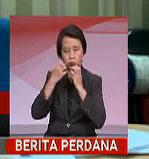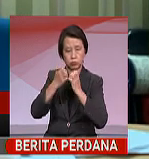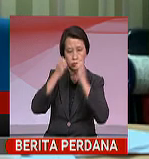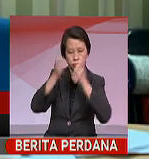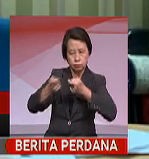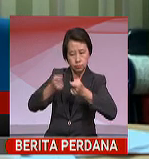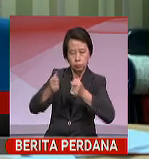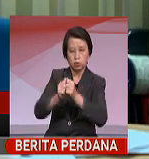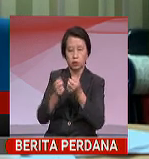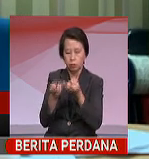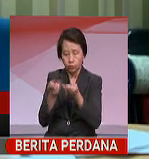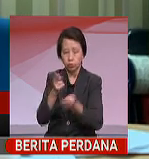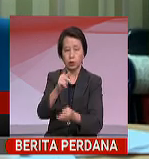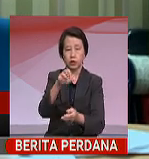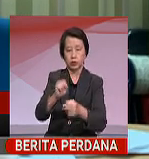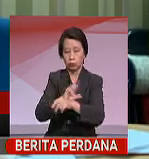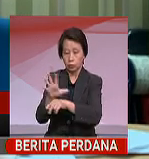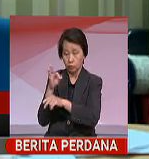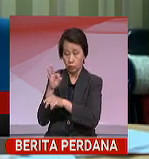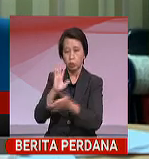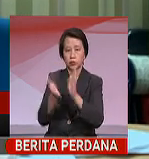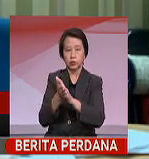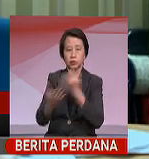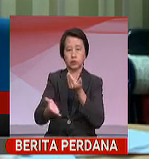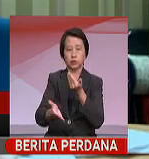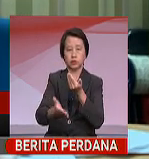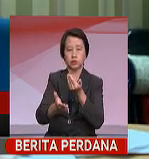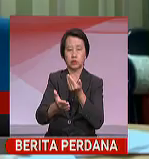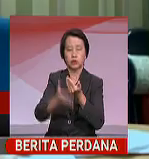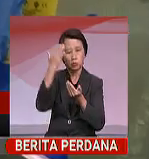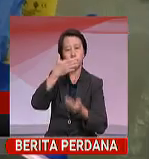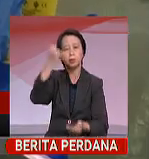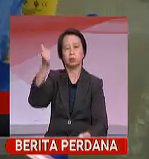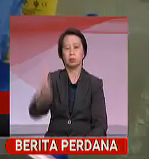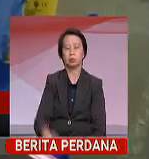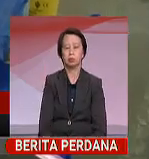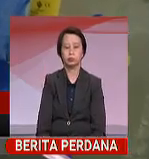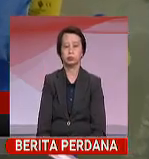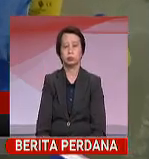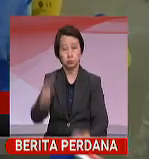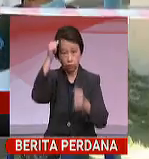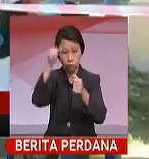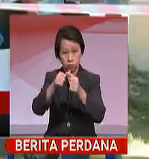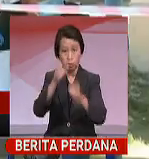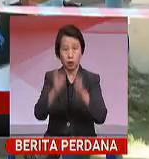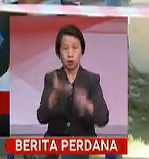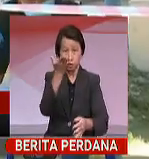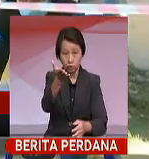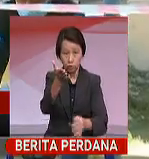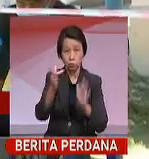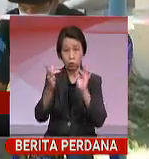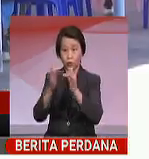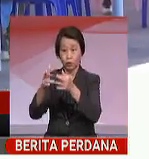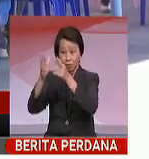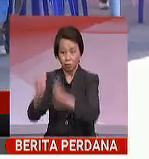dan pengurusan kes-kes COVID-19 akan menjadi lebih berkesan. Ingat, sekiranya anda adalah kontak